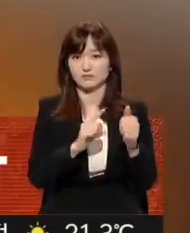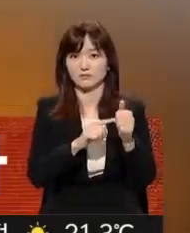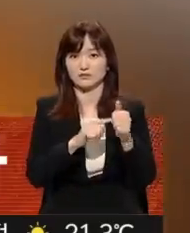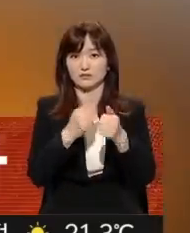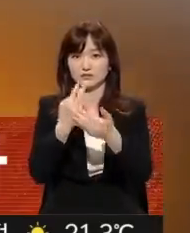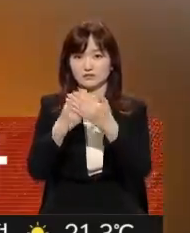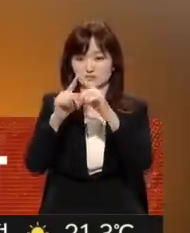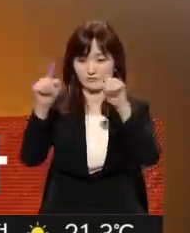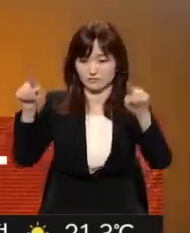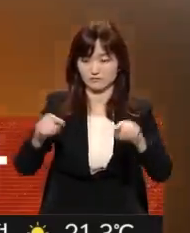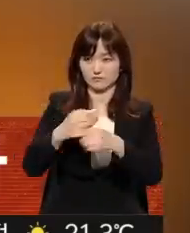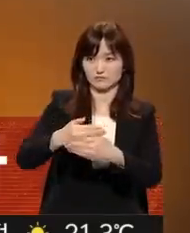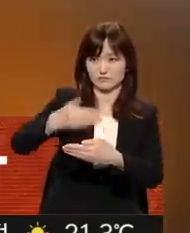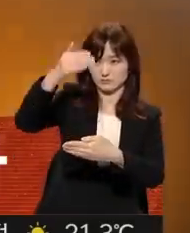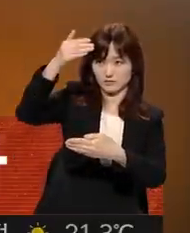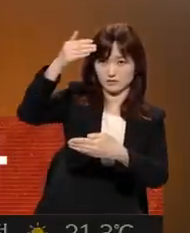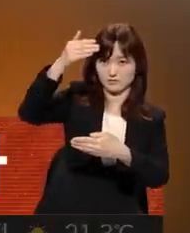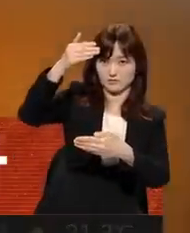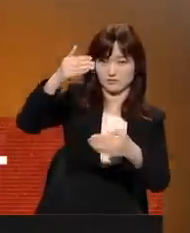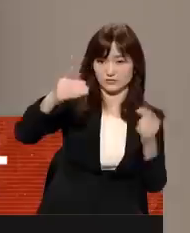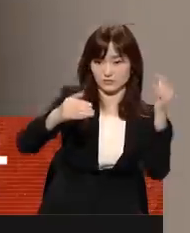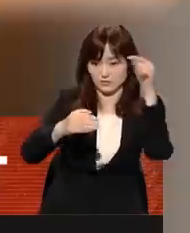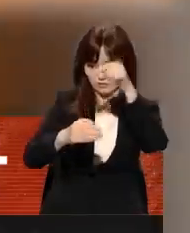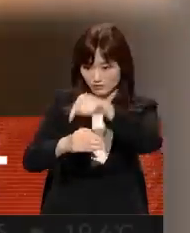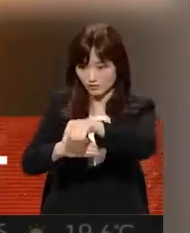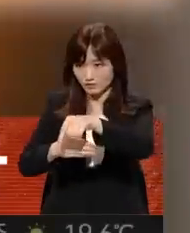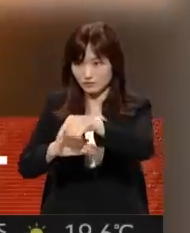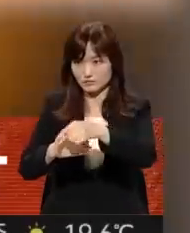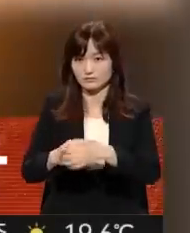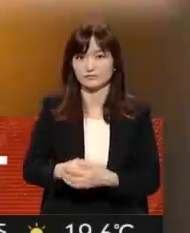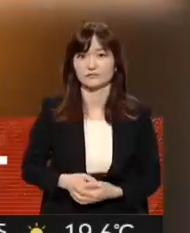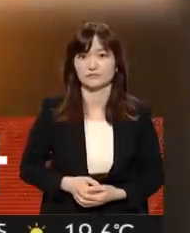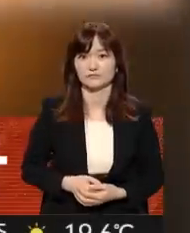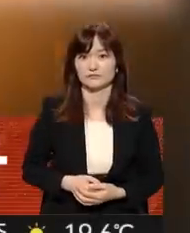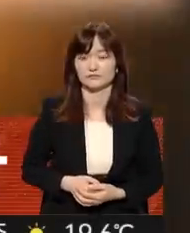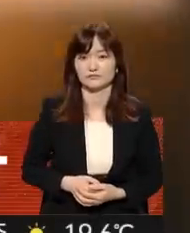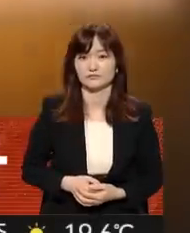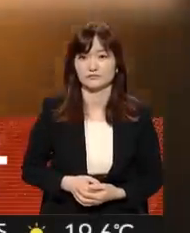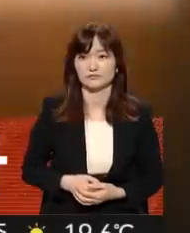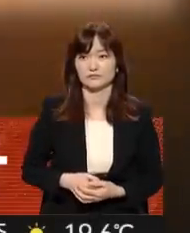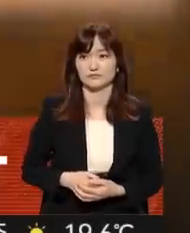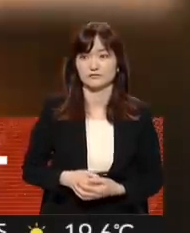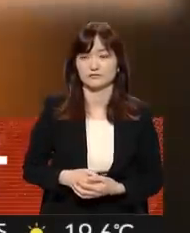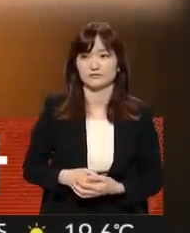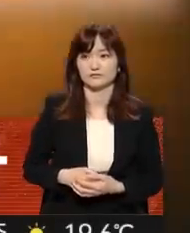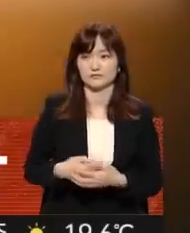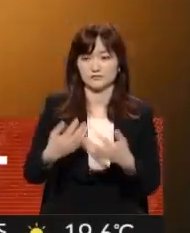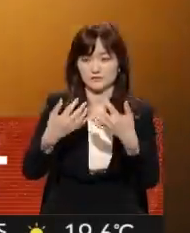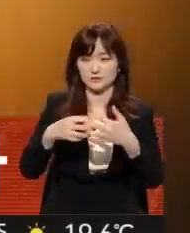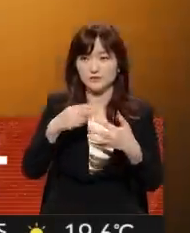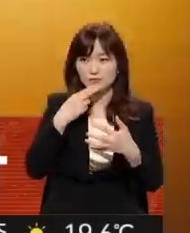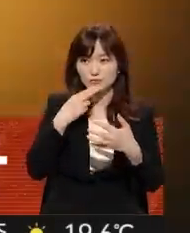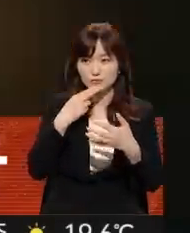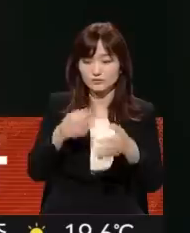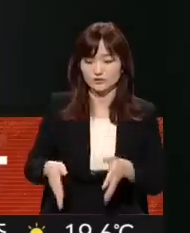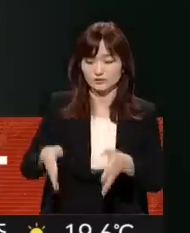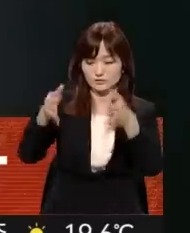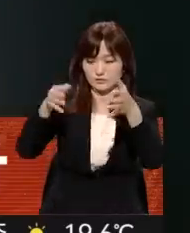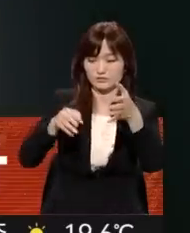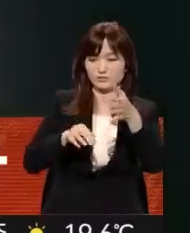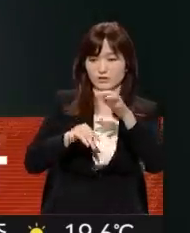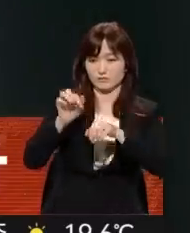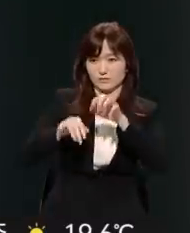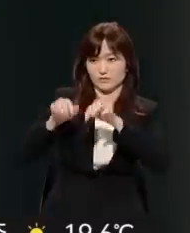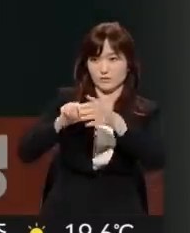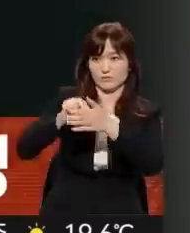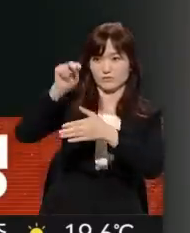창문 열고 들어가서 곧장 불을 끕니다. 설마 위험해. 남성은 안전장비 하나 없이 맨몸으로 건물 외벽을 올라가서 큰 사고를